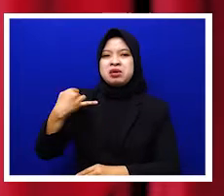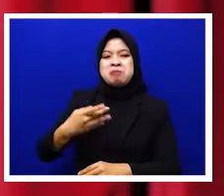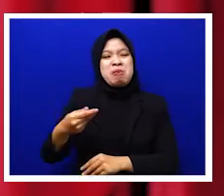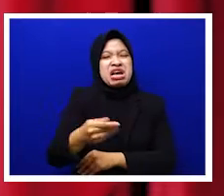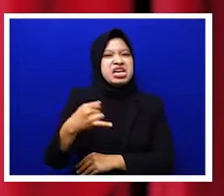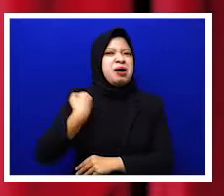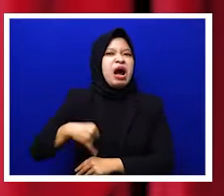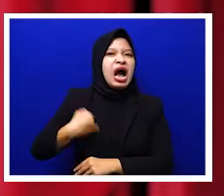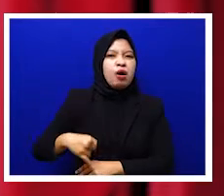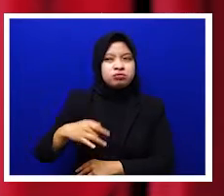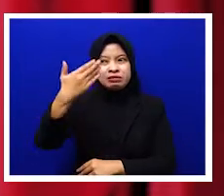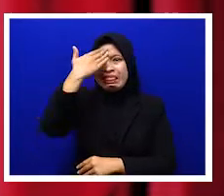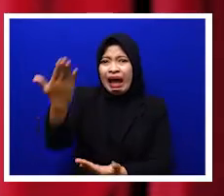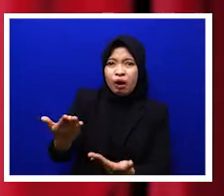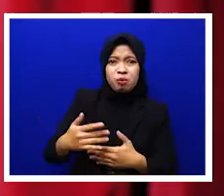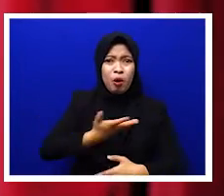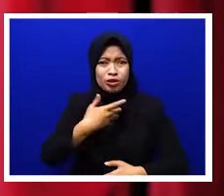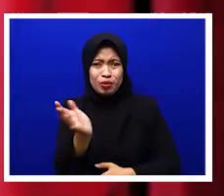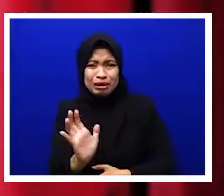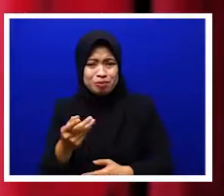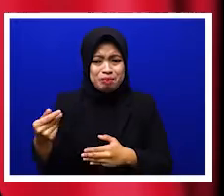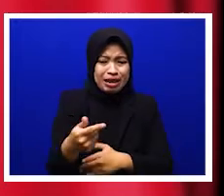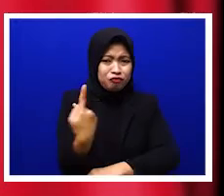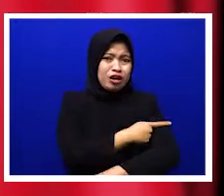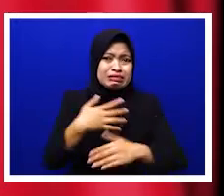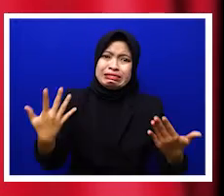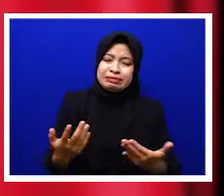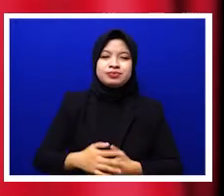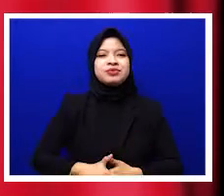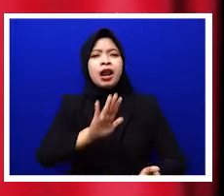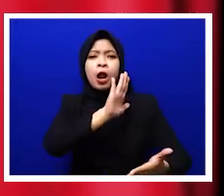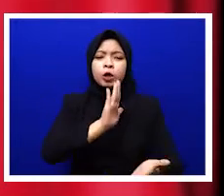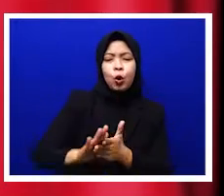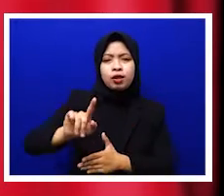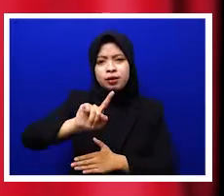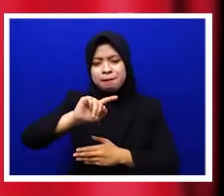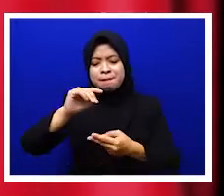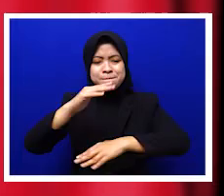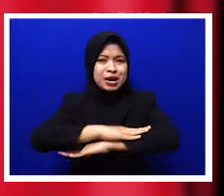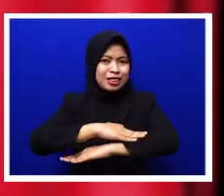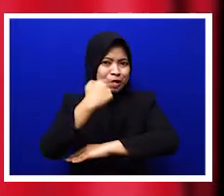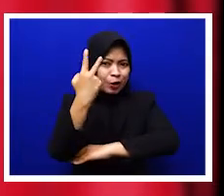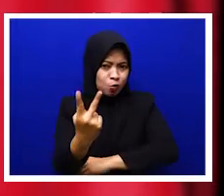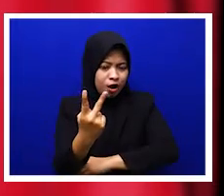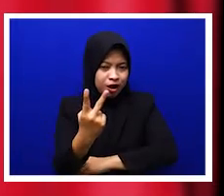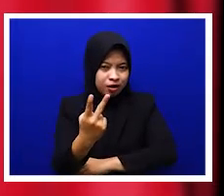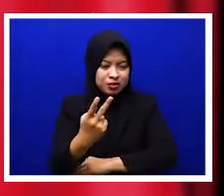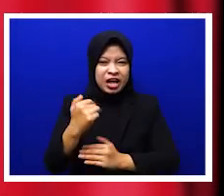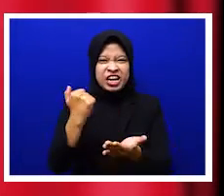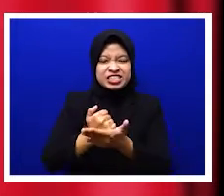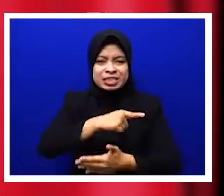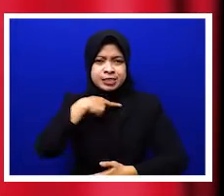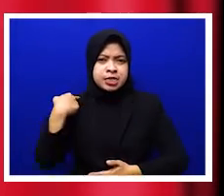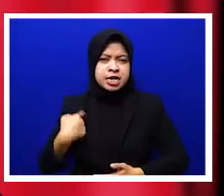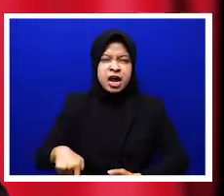mah, aduh, saya juga kurang tahu nih pada mau apa enggak, ya kan? Langsung aja kita ke berita yang kedua. Ini jauh-jauh dari Tiongkok nih,